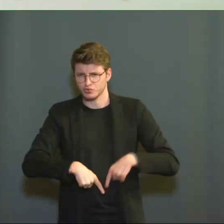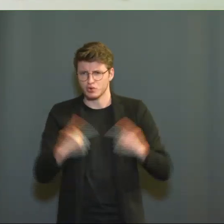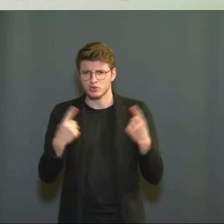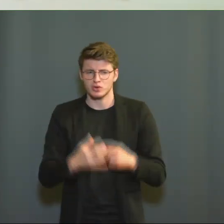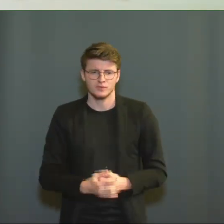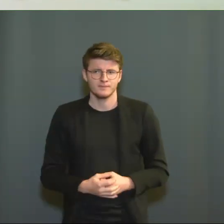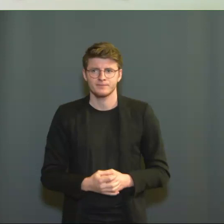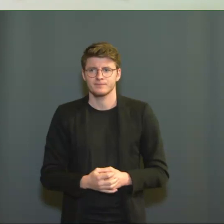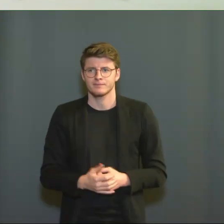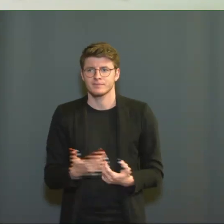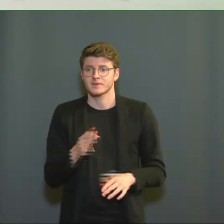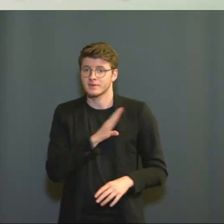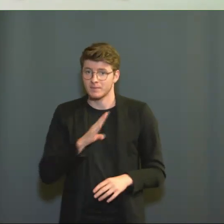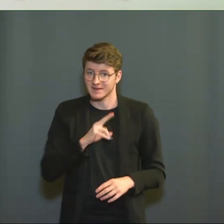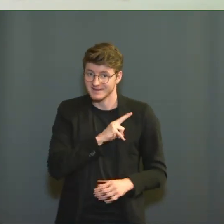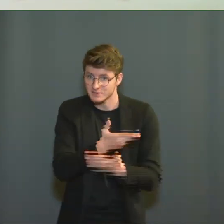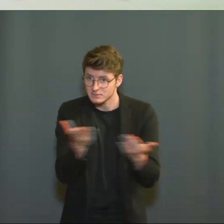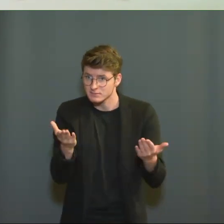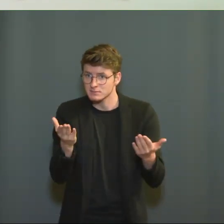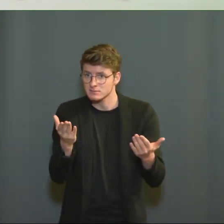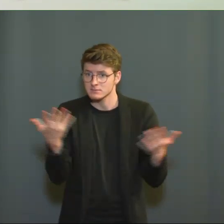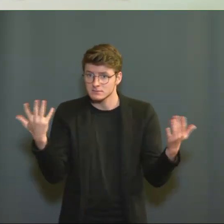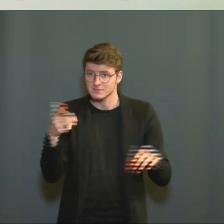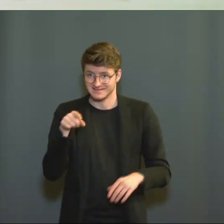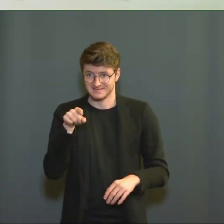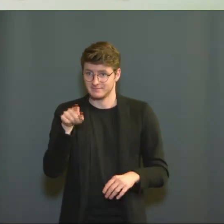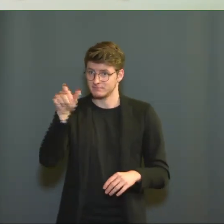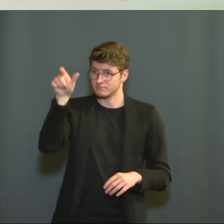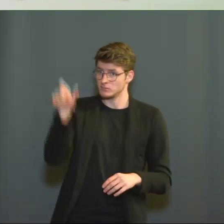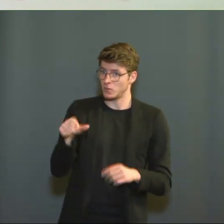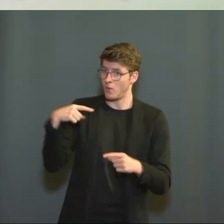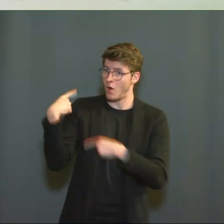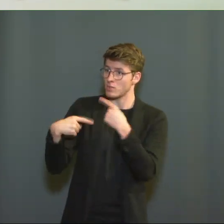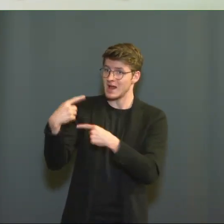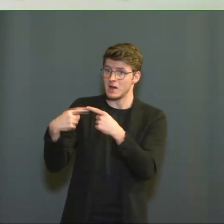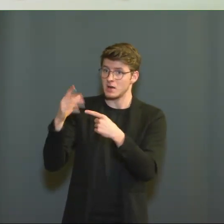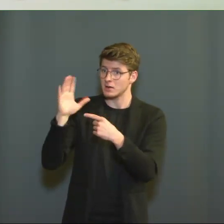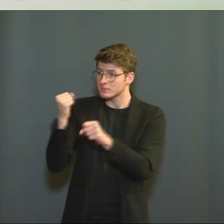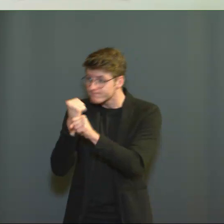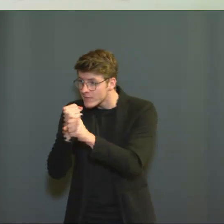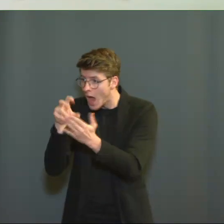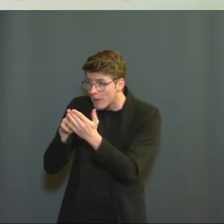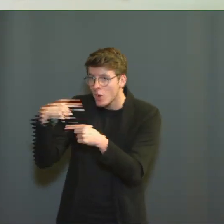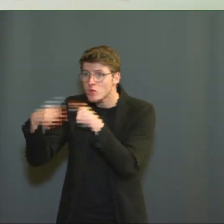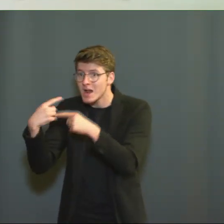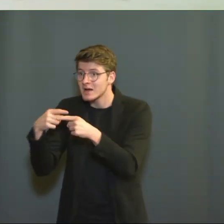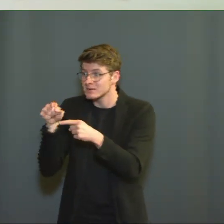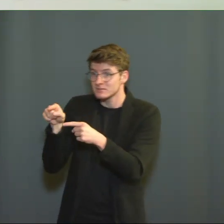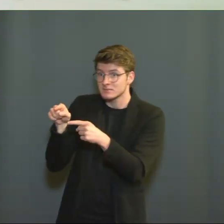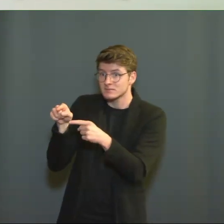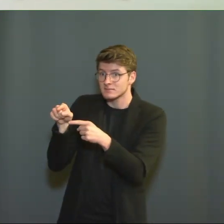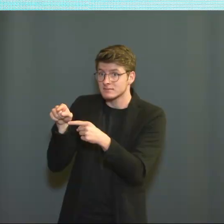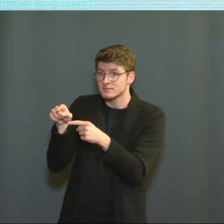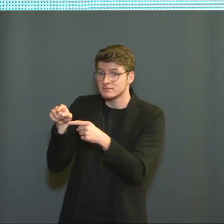Dames en heren, DevSite ontwikkelde voor ons een app, CoronaAlert, met de steun en